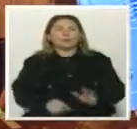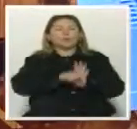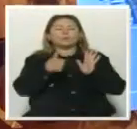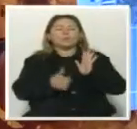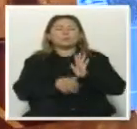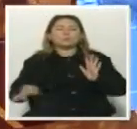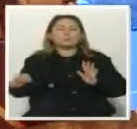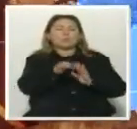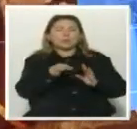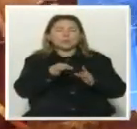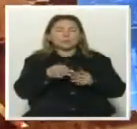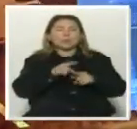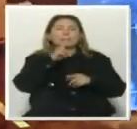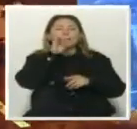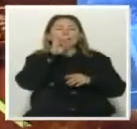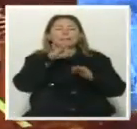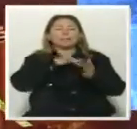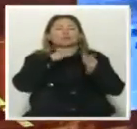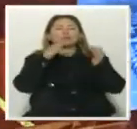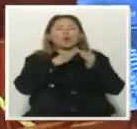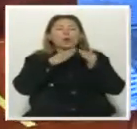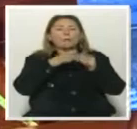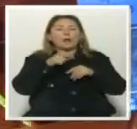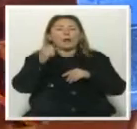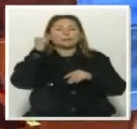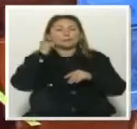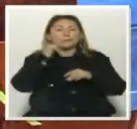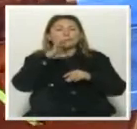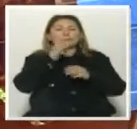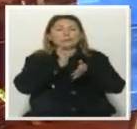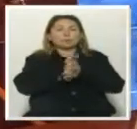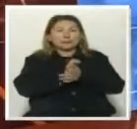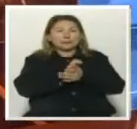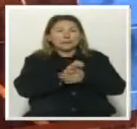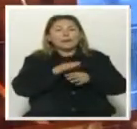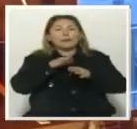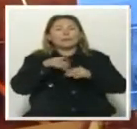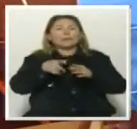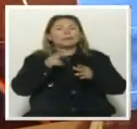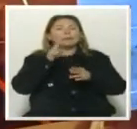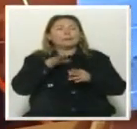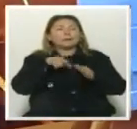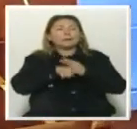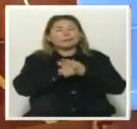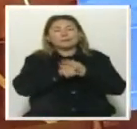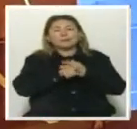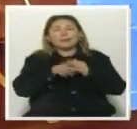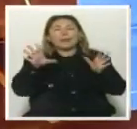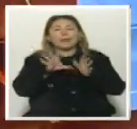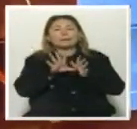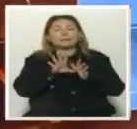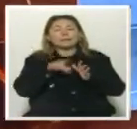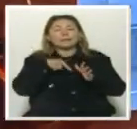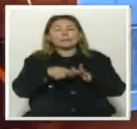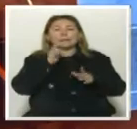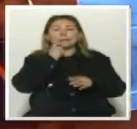16 шағын аудандағы керемет тұрғын үй кешенінің атына заты сай болмай тұр. Тұрғындар баспаналарына қоныстанғаннан бері электр